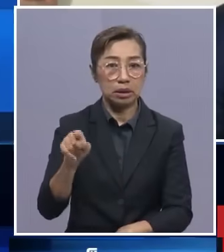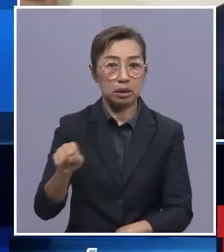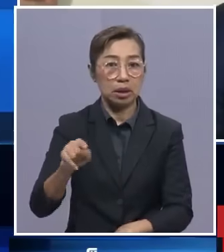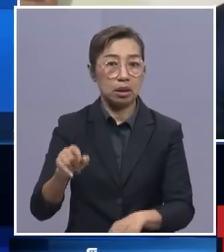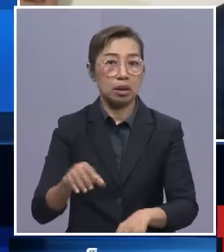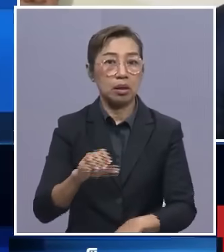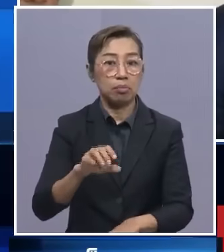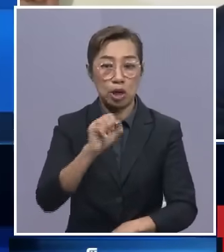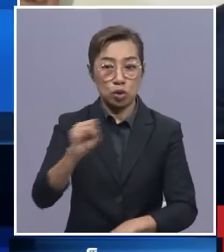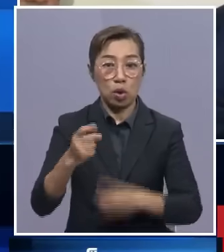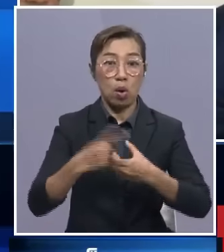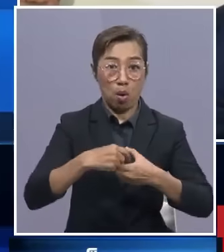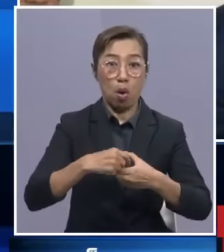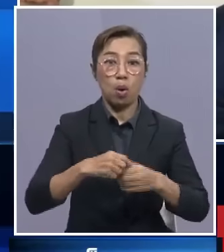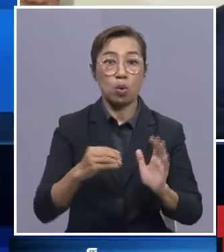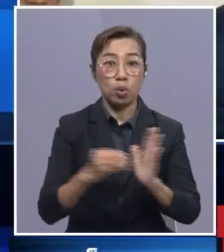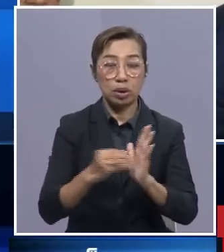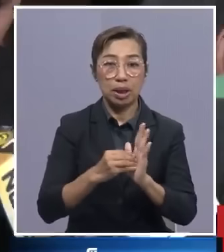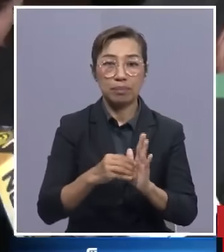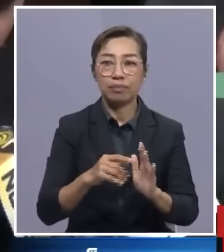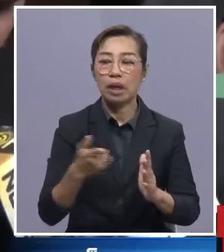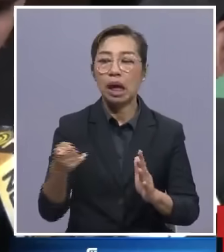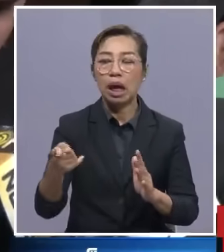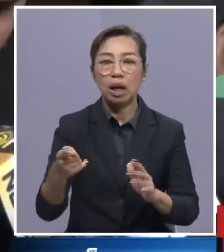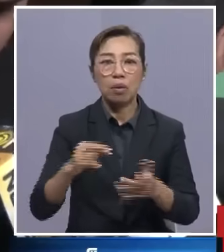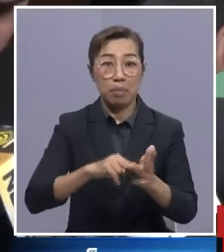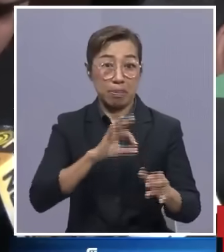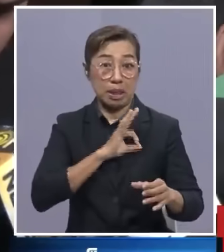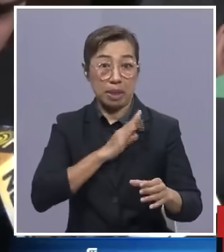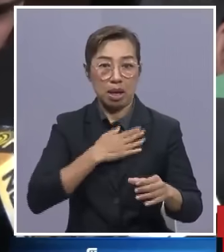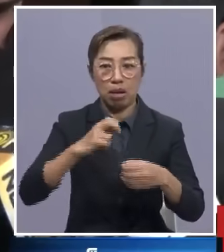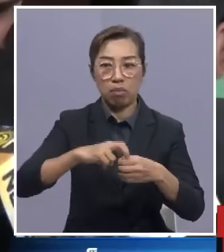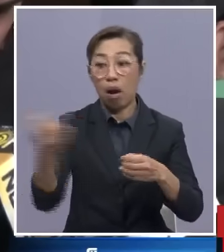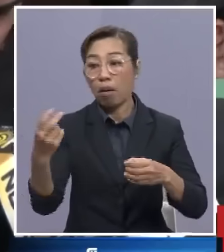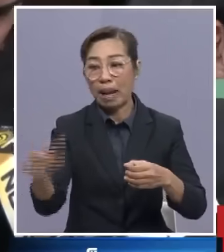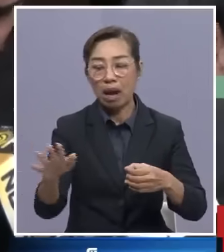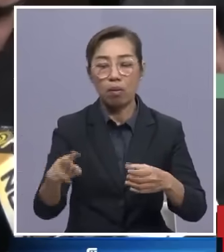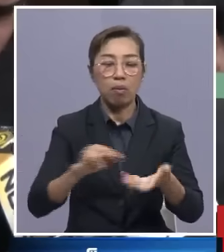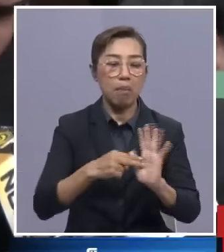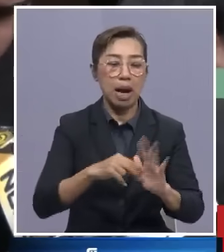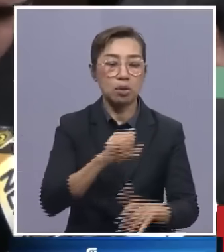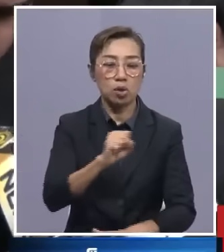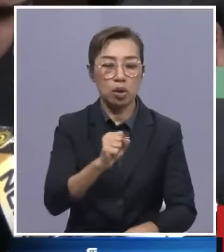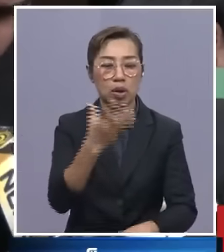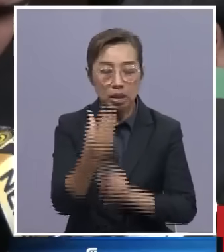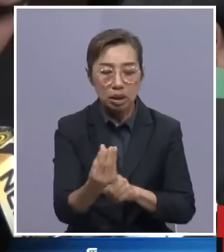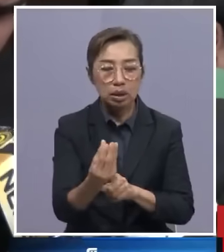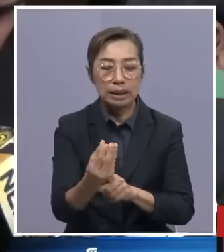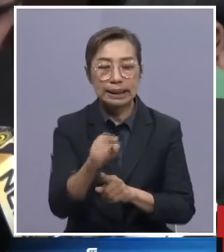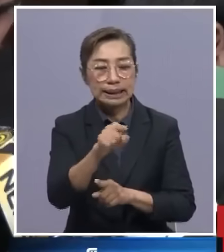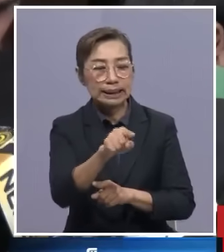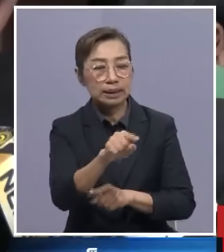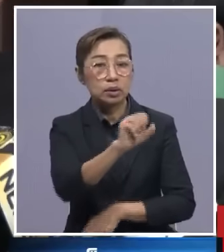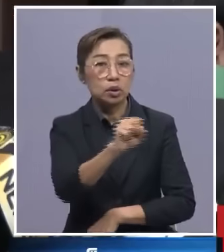ครับในกรุงเทพมหานครหายไปเขตนึงนะครับในที่ประชุมก็ยังได้พิจารณาให้สสในเขตใกล้